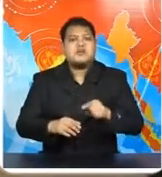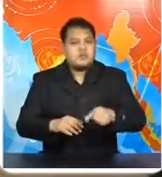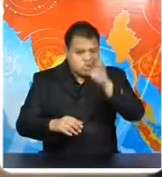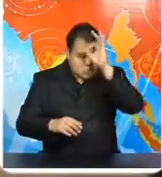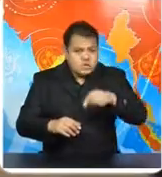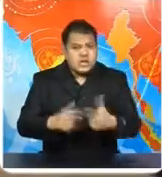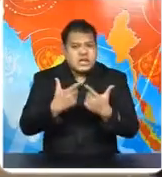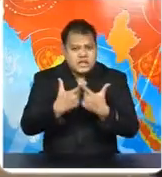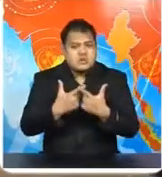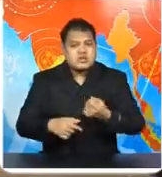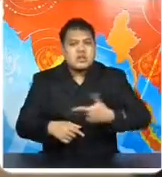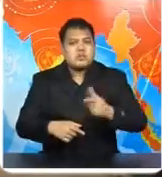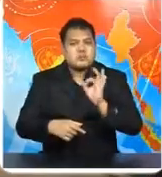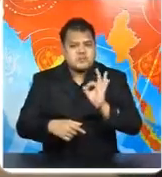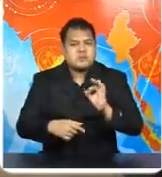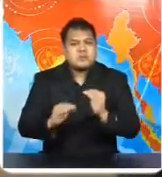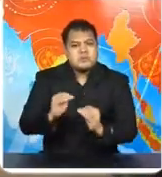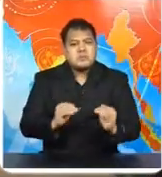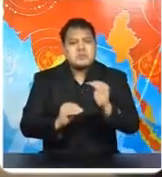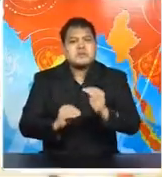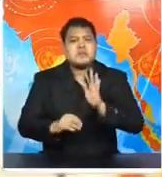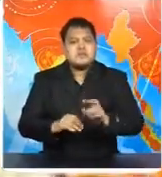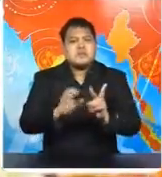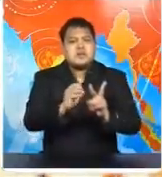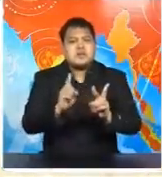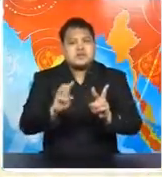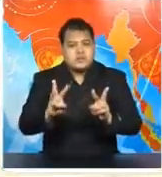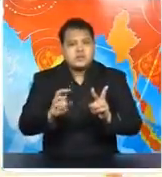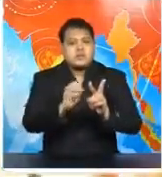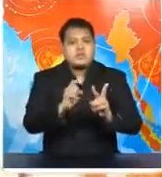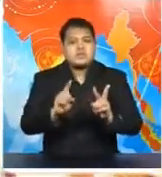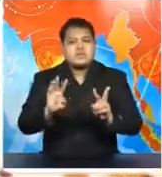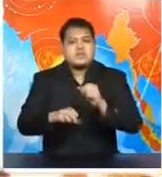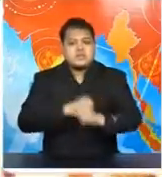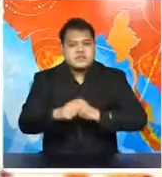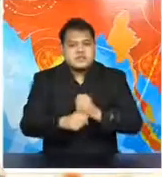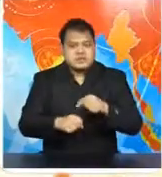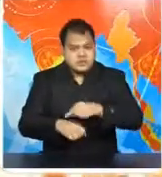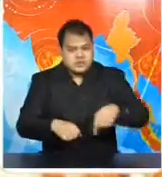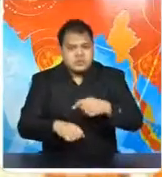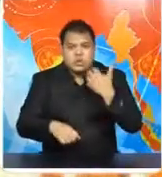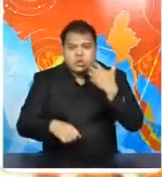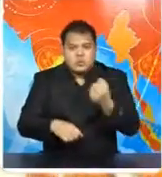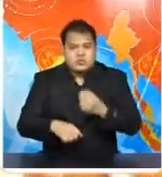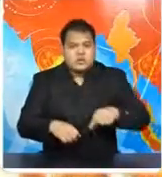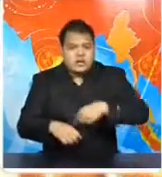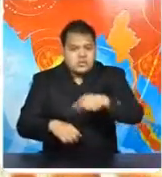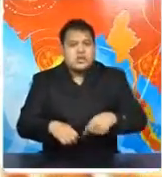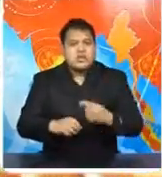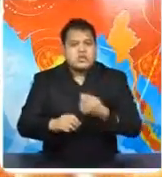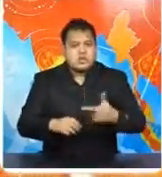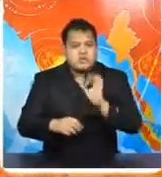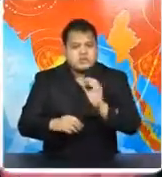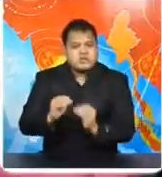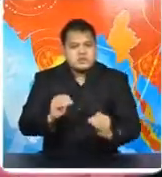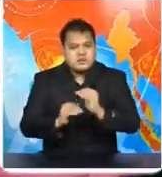ပြီးစင်ခေါ်မှုတွေလည်းဖြစ်စေပါတယ်။အစိုးရရဲ့ကာကွယ်ရေးအသုံးစရိတ်မှာလည်းမြင့်နေဆဲဖြစ်ပြီး 2013-2014 ခုနှစ်မှာ